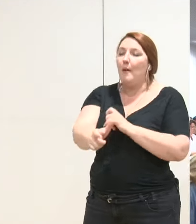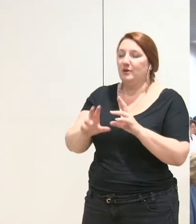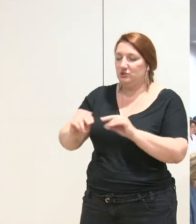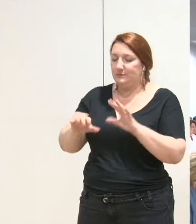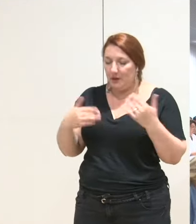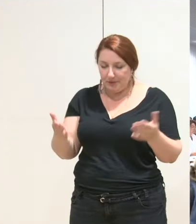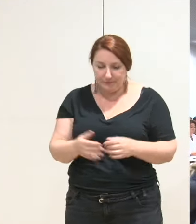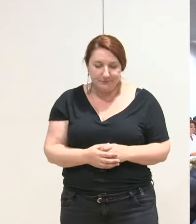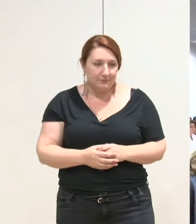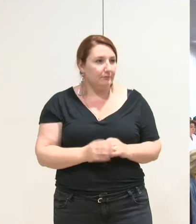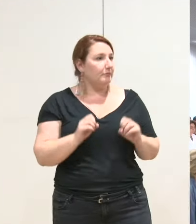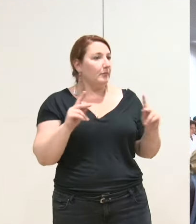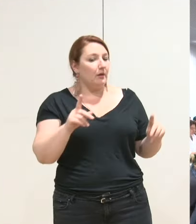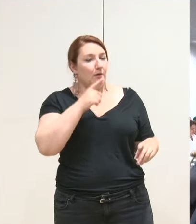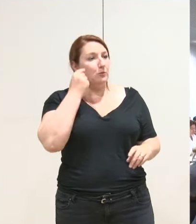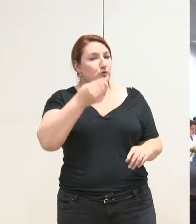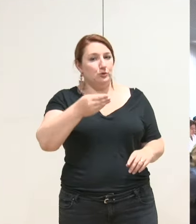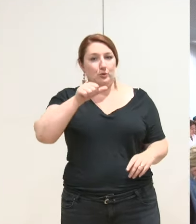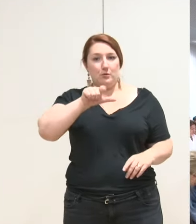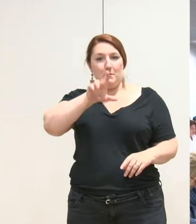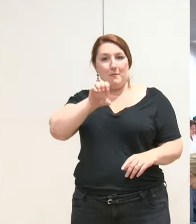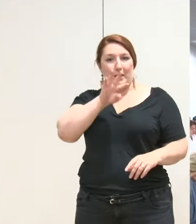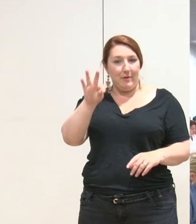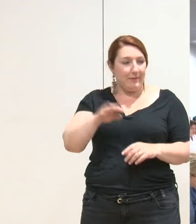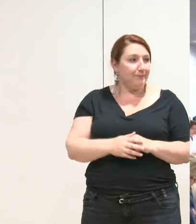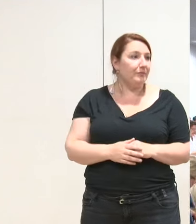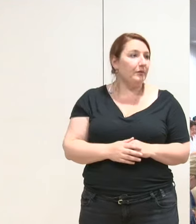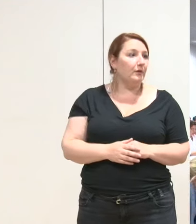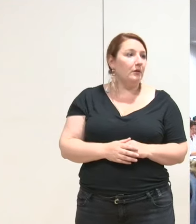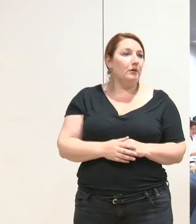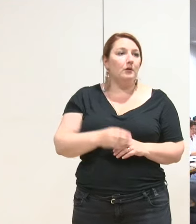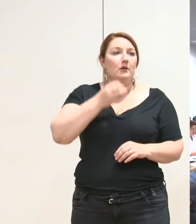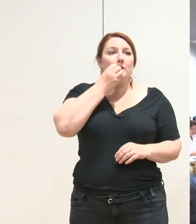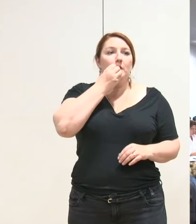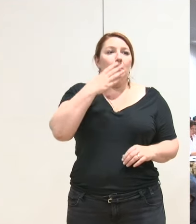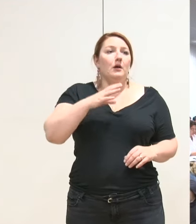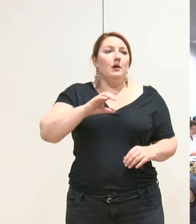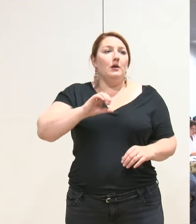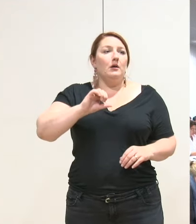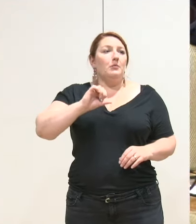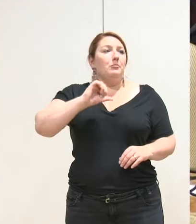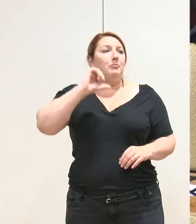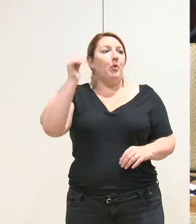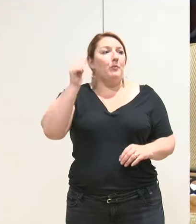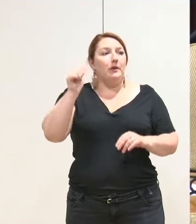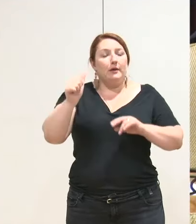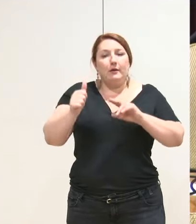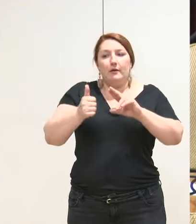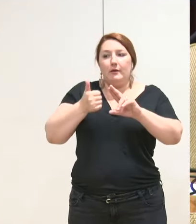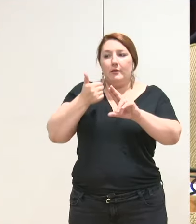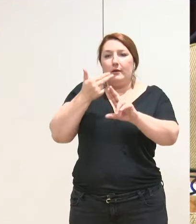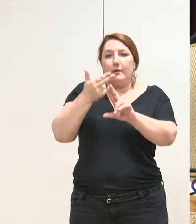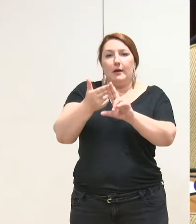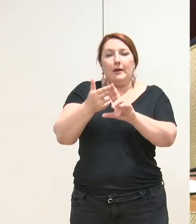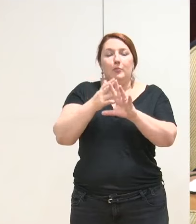après très bien donc monsieur malb bon je va je vais commencer par un esquise de réponse pour ce qui s'est